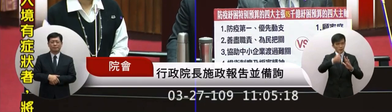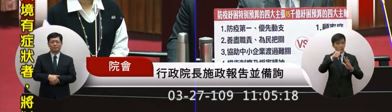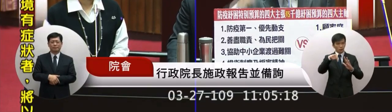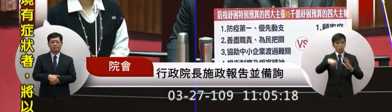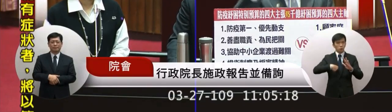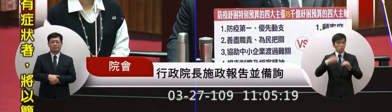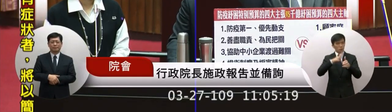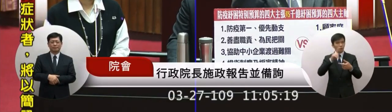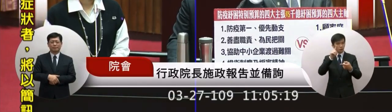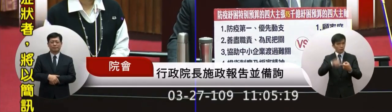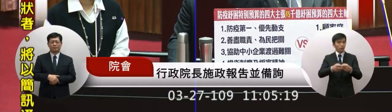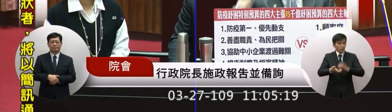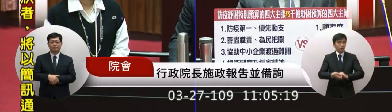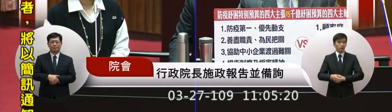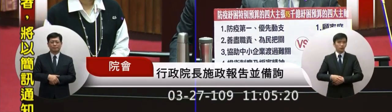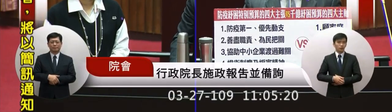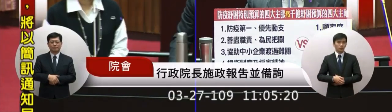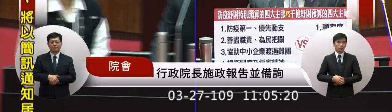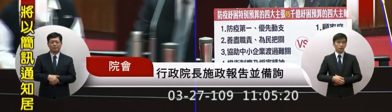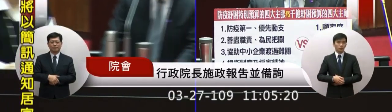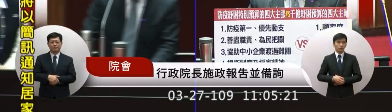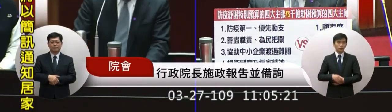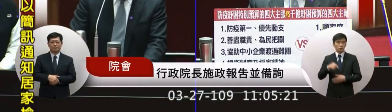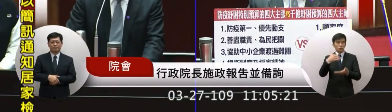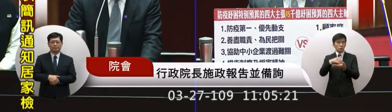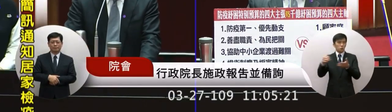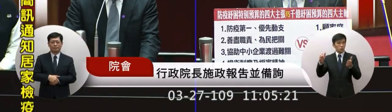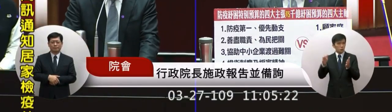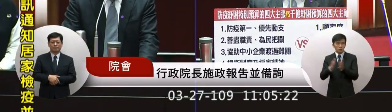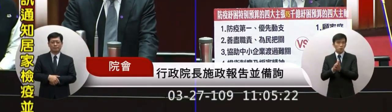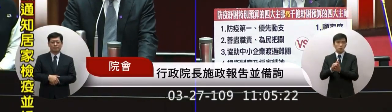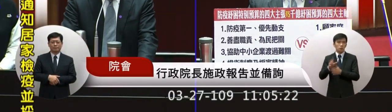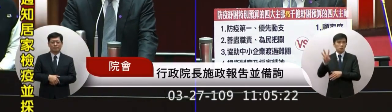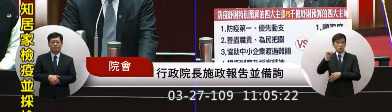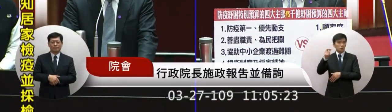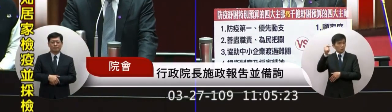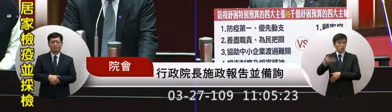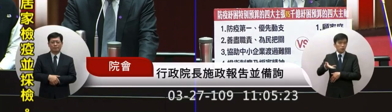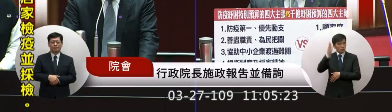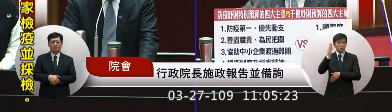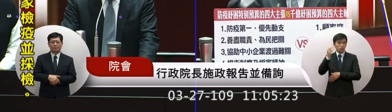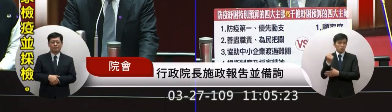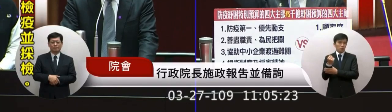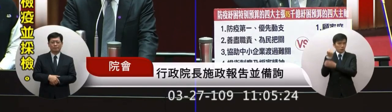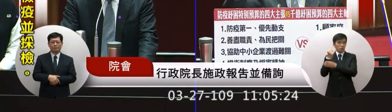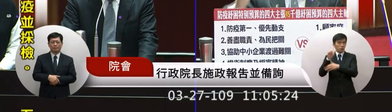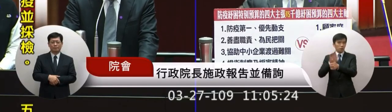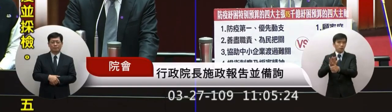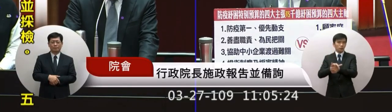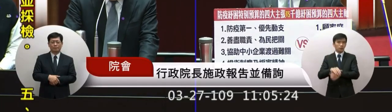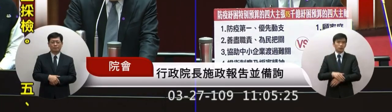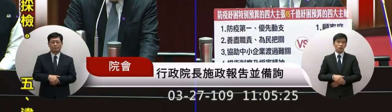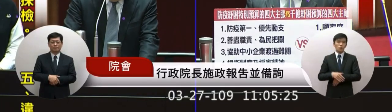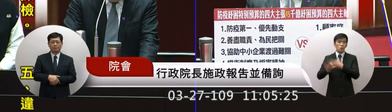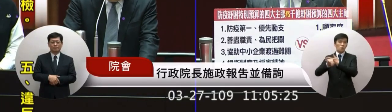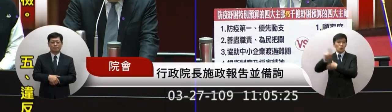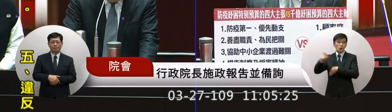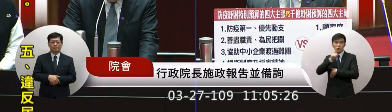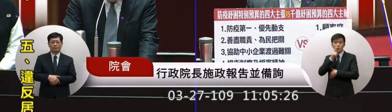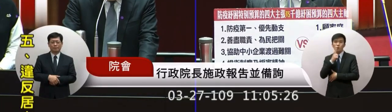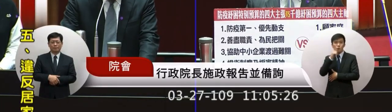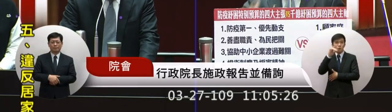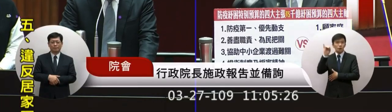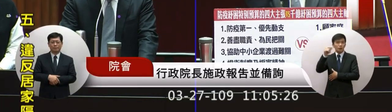对对的啦！你达讲的，咱我规亿的、规条的在停这边的防疫呀，哦，欸、是外口有在讲的一千亿